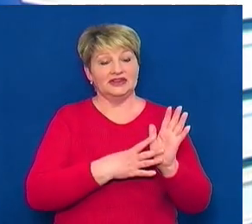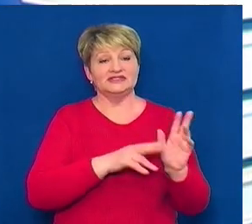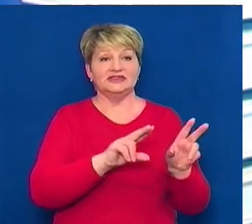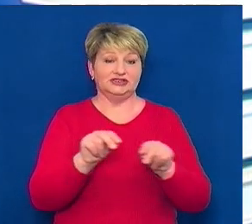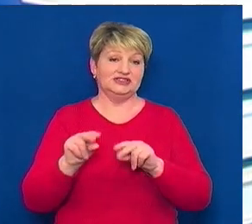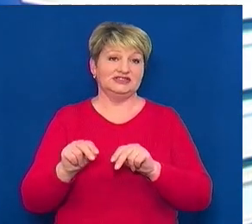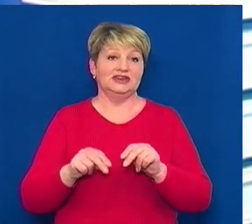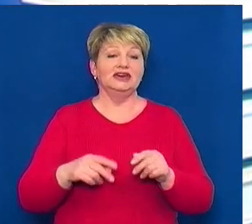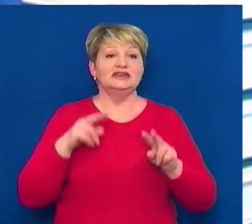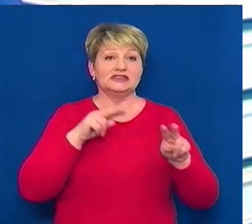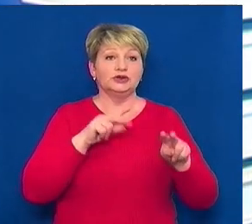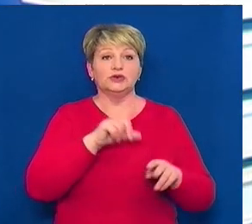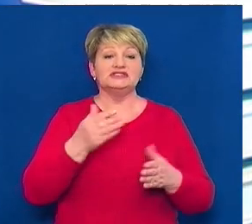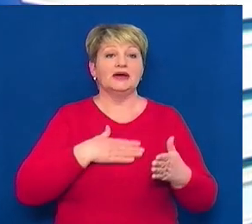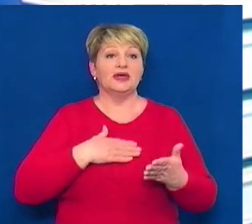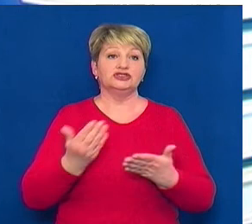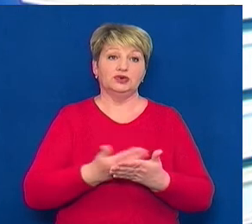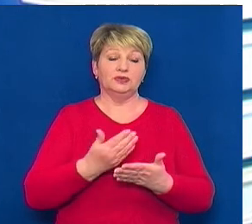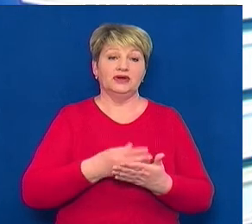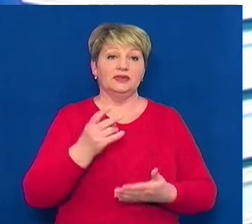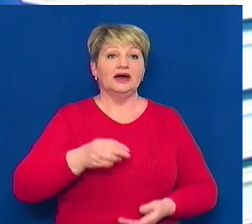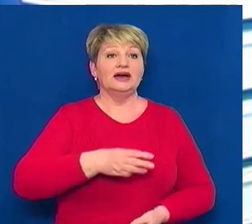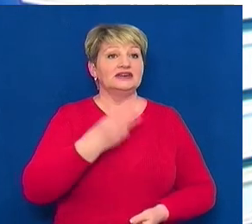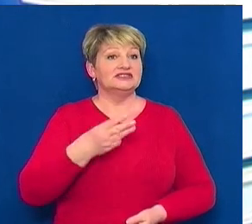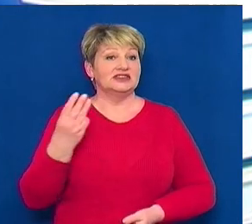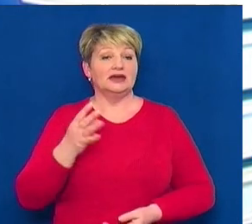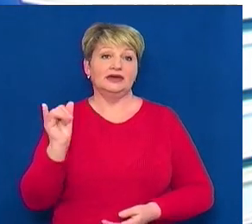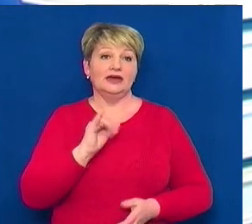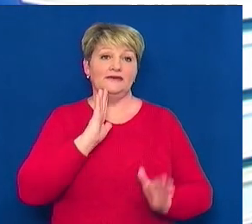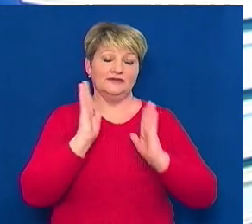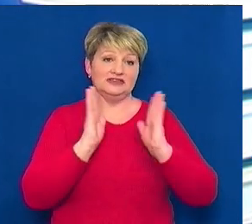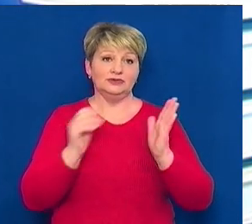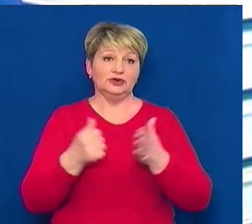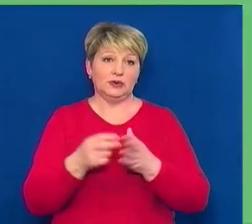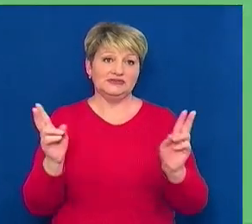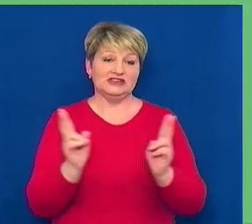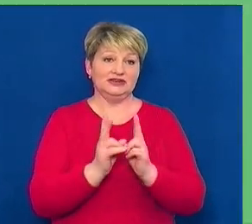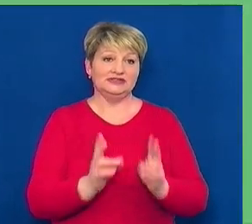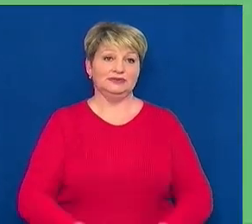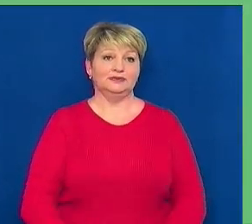19:00. Слідкуйте за нашими новинами на сайті Суспільного та Фейсбук-сторінці. До зустрічі!